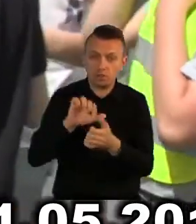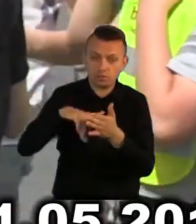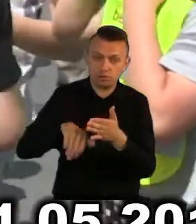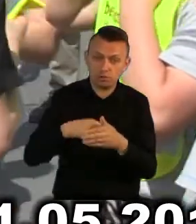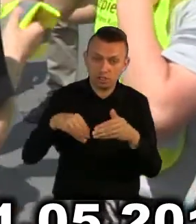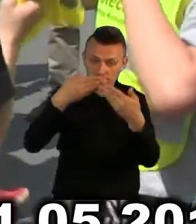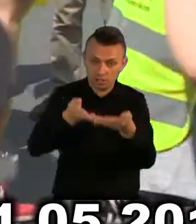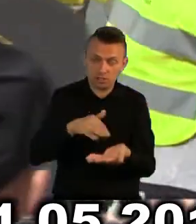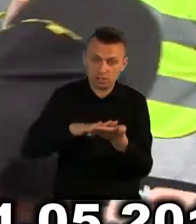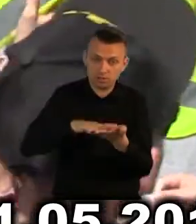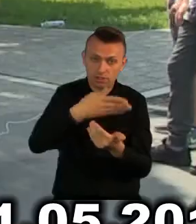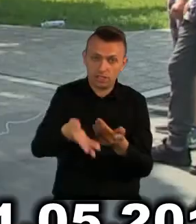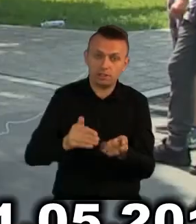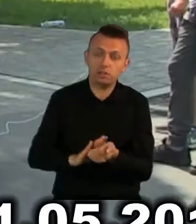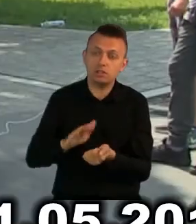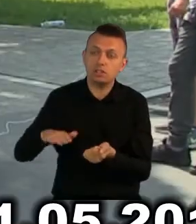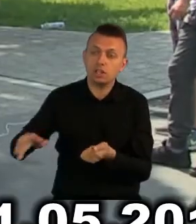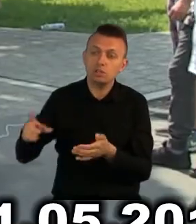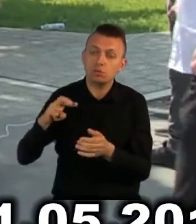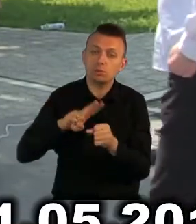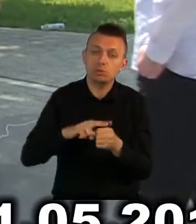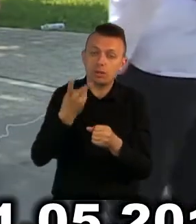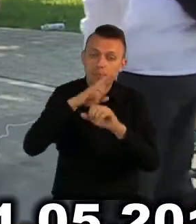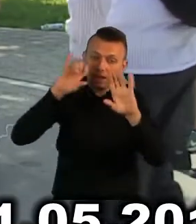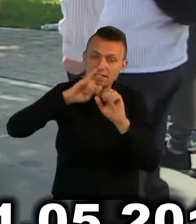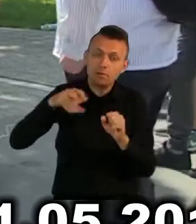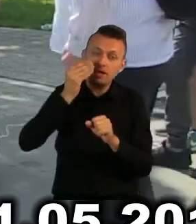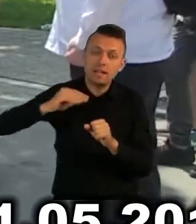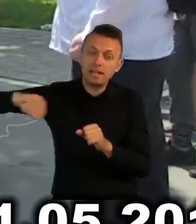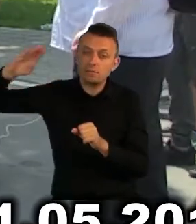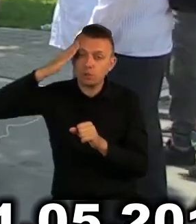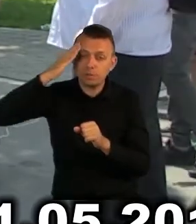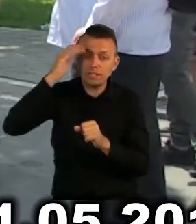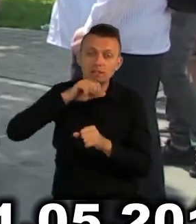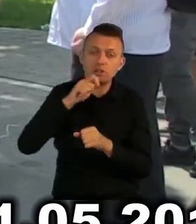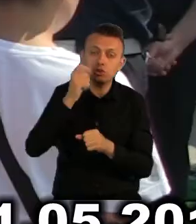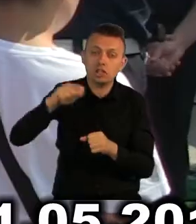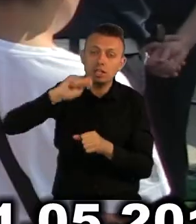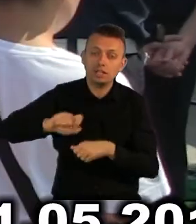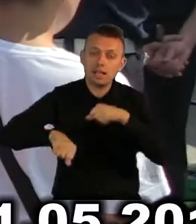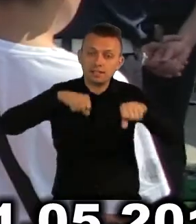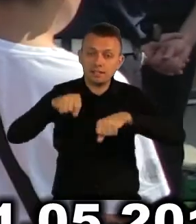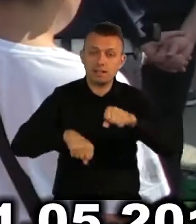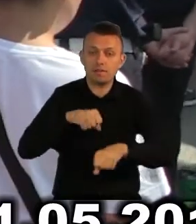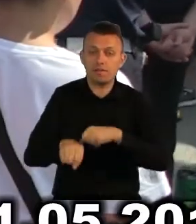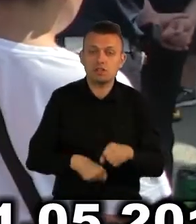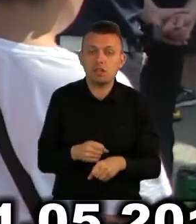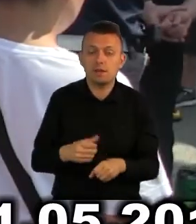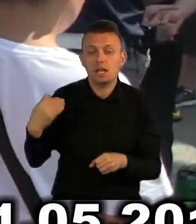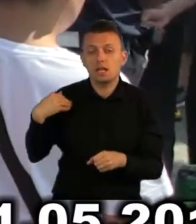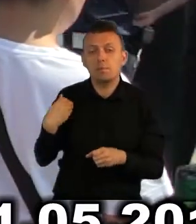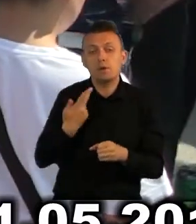wręczył dzieciom nagrody, które wykazały się najlepszymi umiejętnościami jazdy na rowerze. Mieliście dzisiaj niepowtarzalną okazję nauczyć